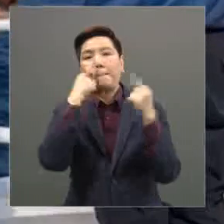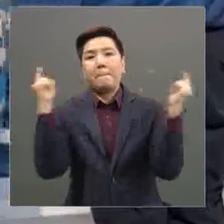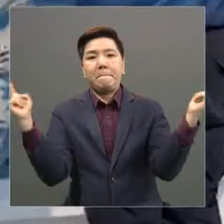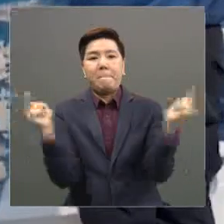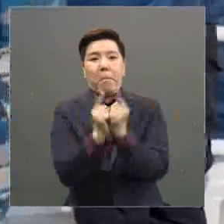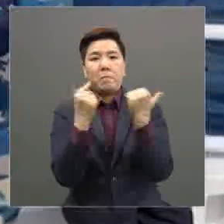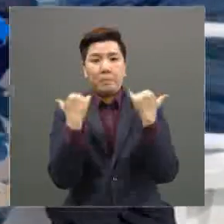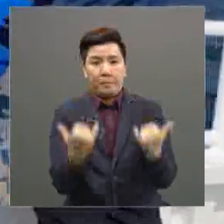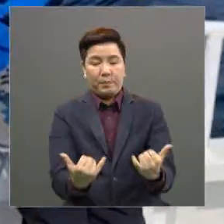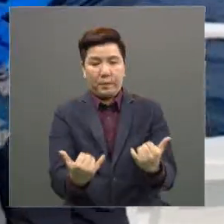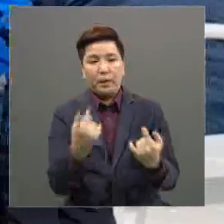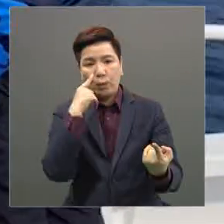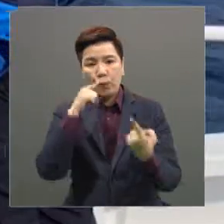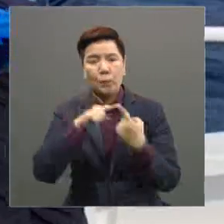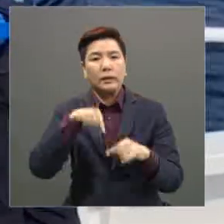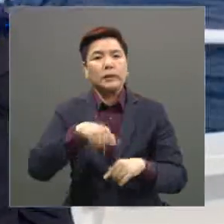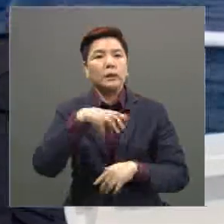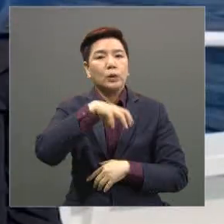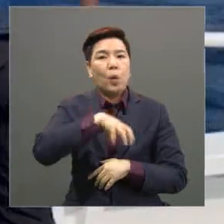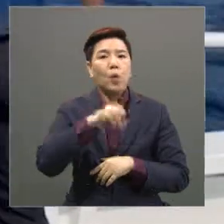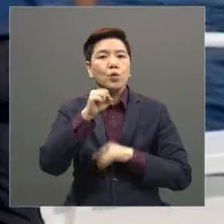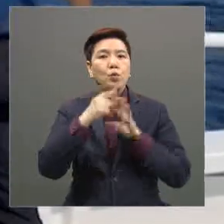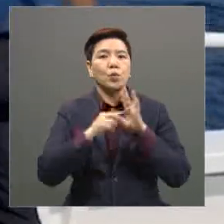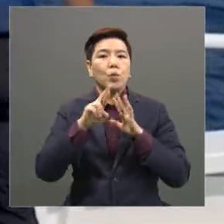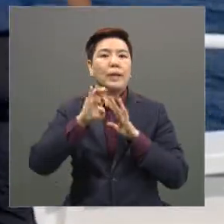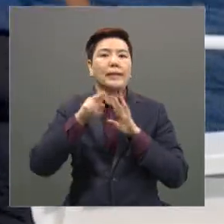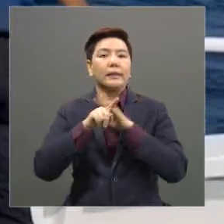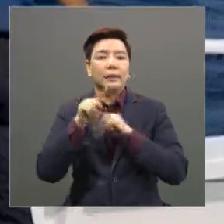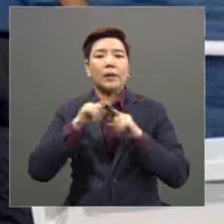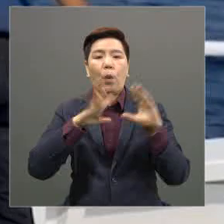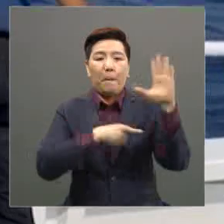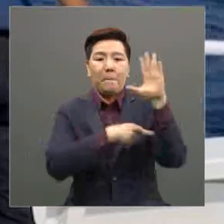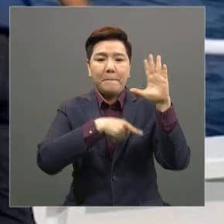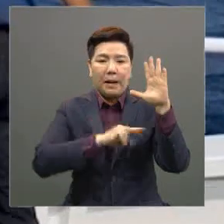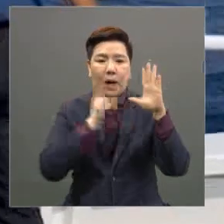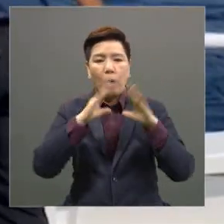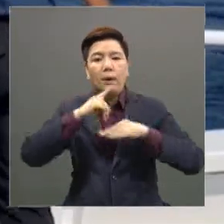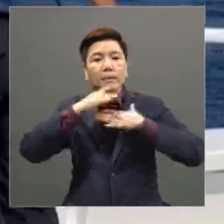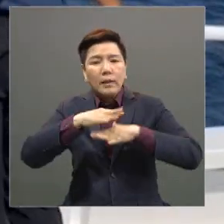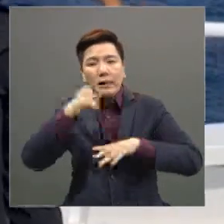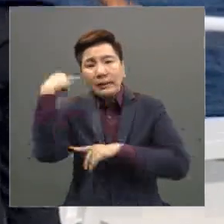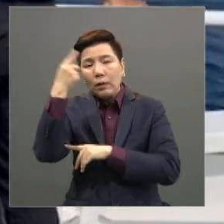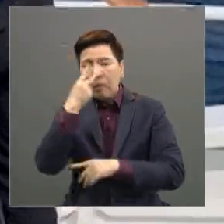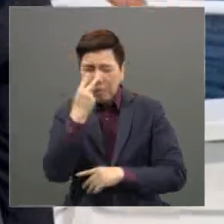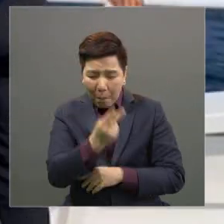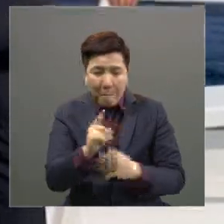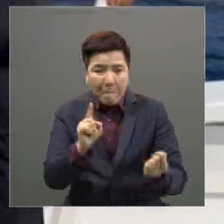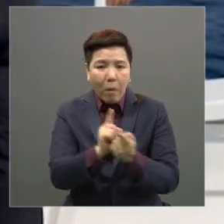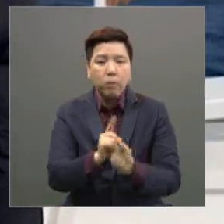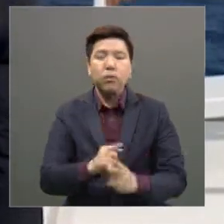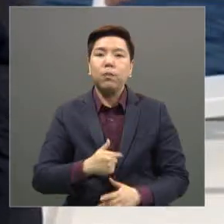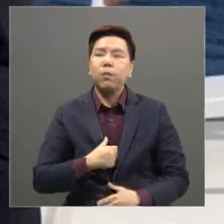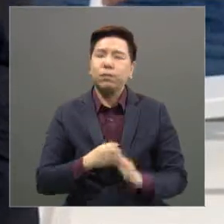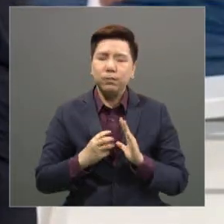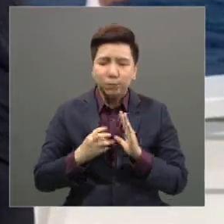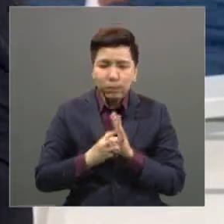มาปรากฏตัวอีกครั้งหนึงที่อุทยานแห่งชาติหมู่เกาะสุรินทร์จังหวัดพังงาสำหรับนักเที่ยวทะเลอย่างงี้นะครับการได้เจอวาฬเนี่ยเป็น